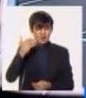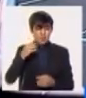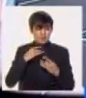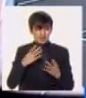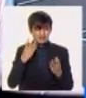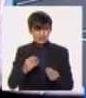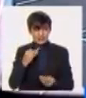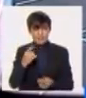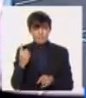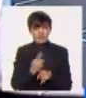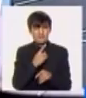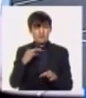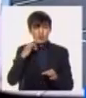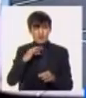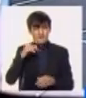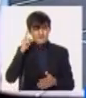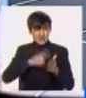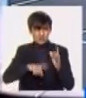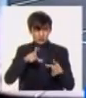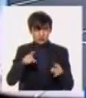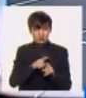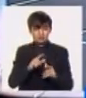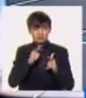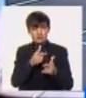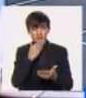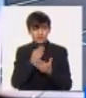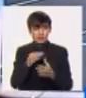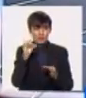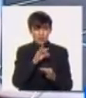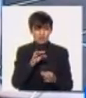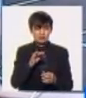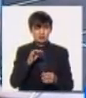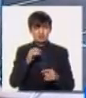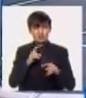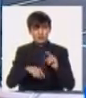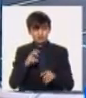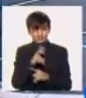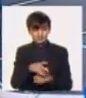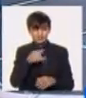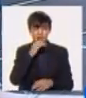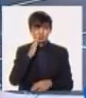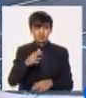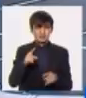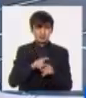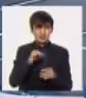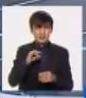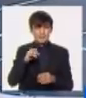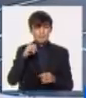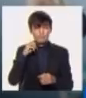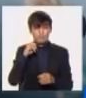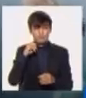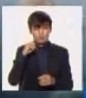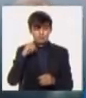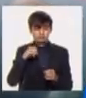И впервые в этом году верующие не смогут попасть на ночную литургию, крестный ход и даже останутся без освященных